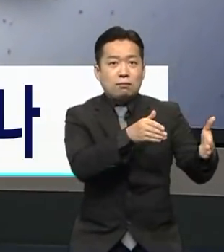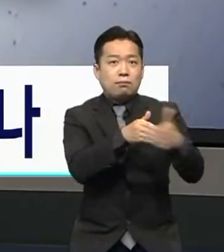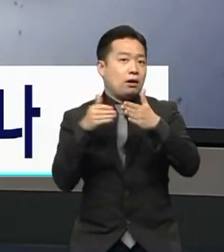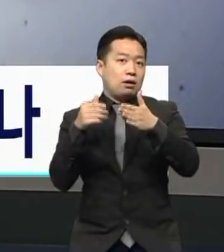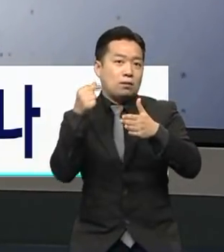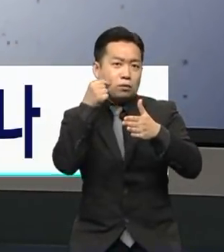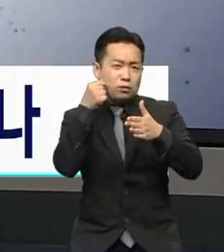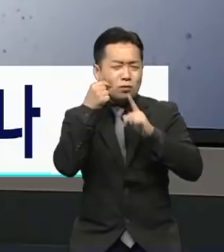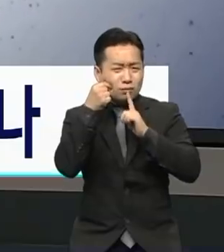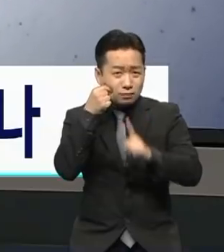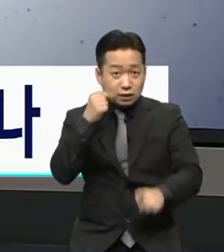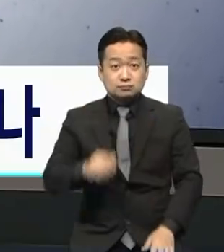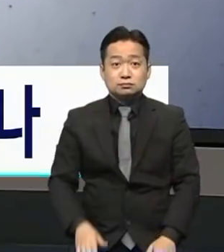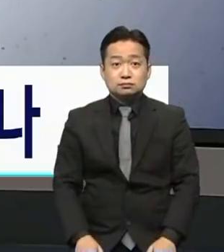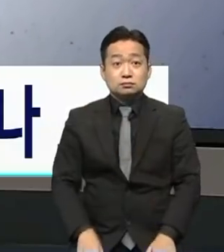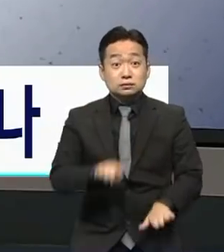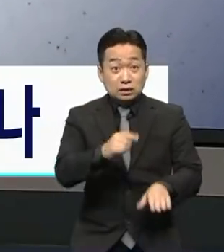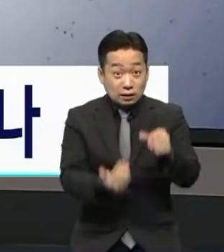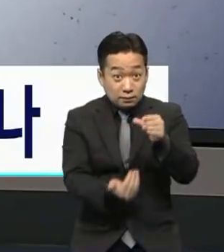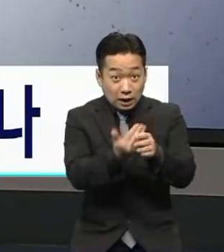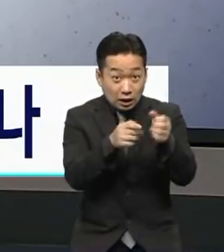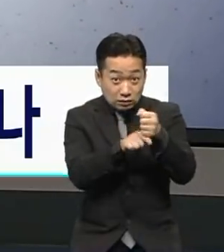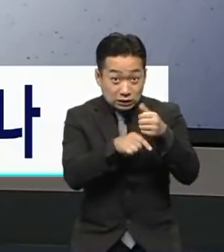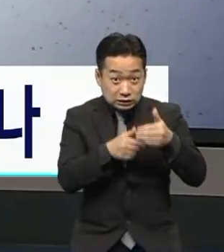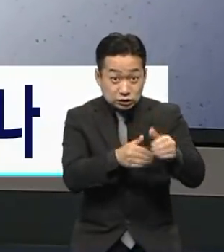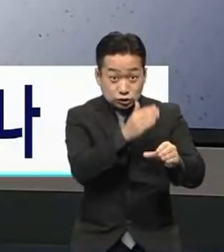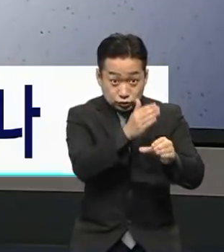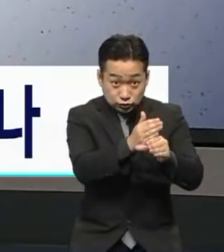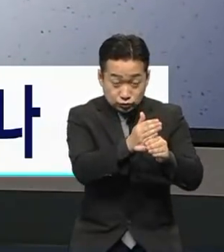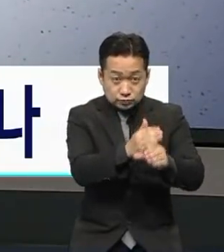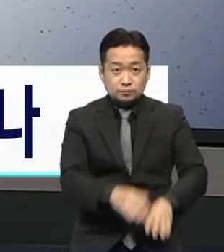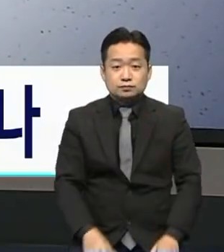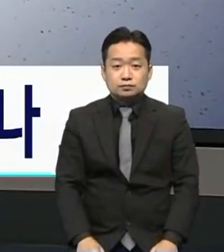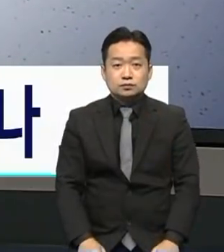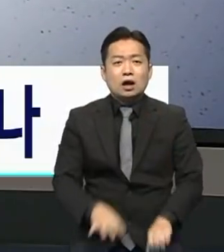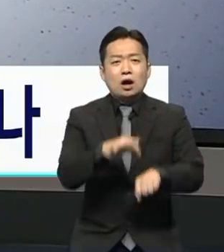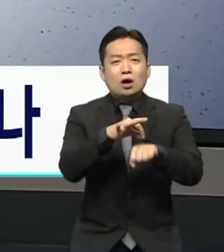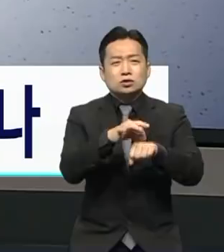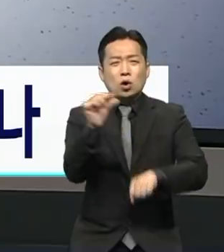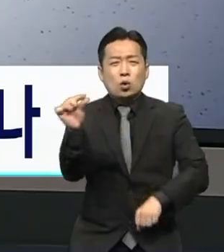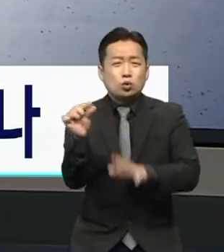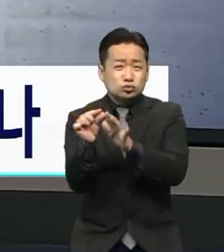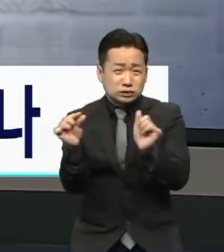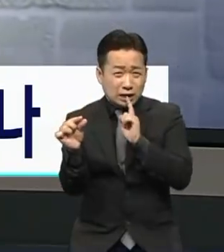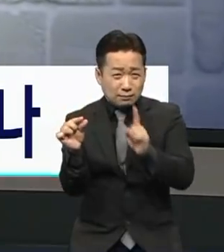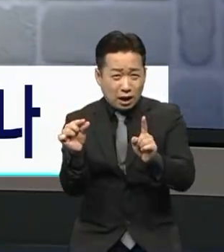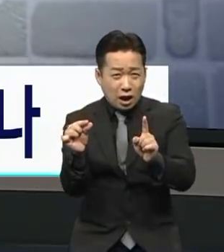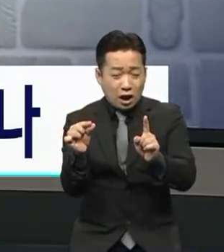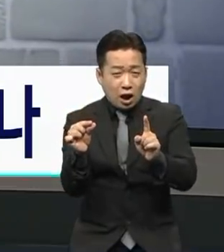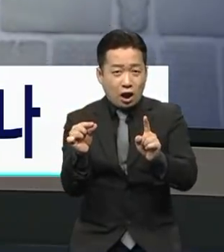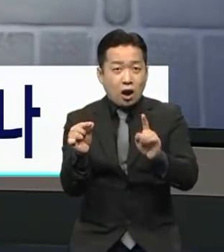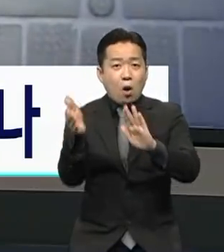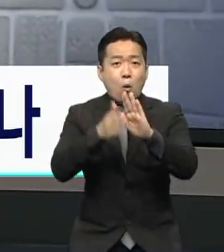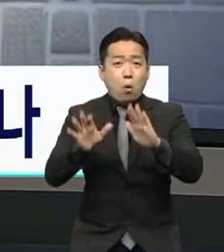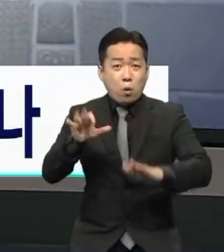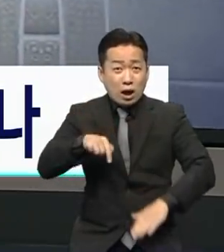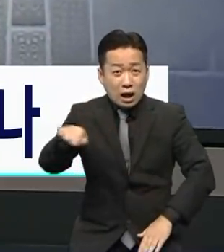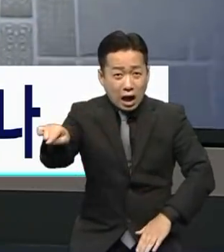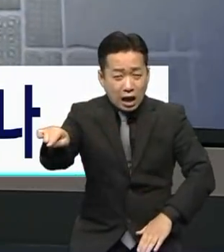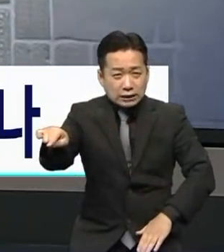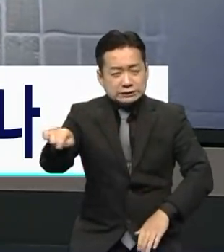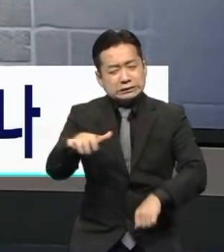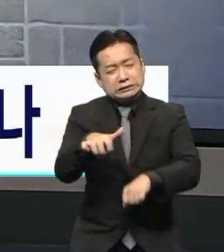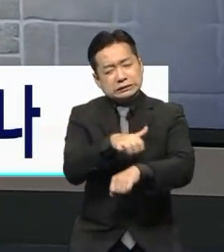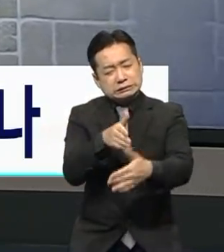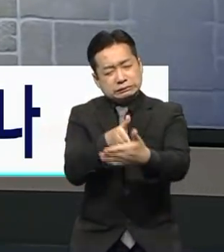수가 없었다고 말했습니다. 이 사건은 조사가 진행 중인데 성소수자들의 경우엔 공중 화장실을 이용하는데